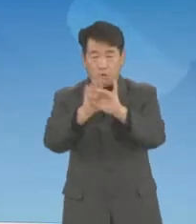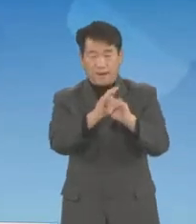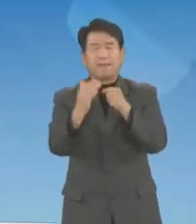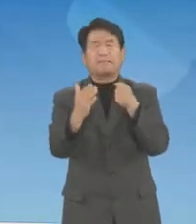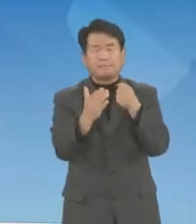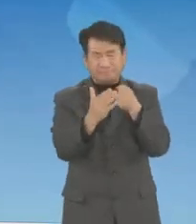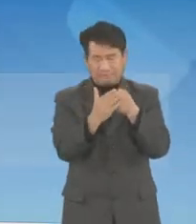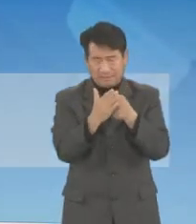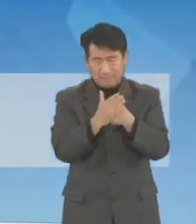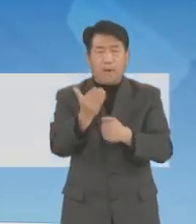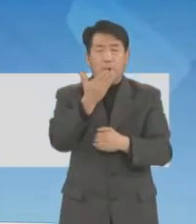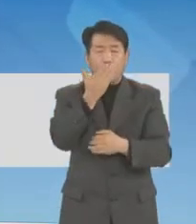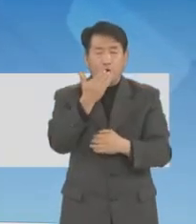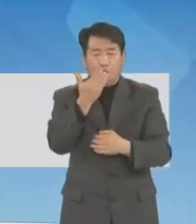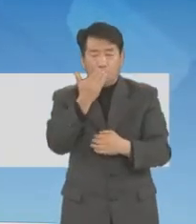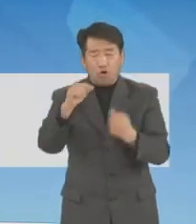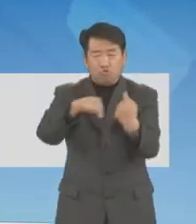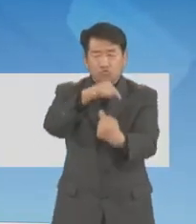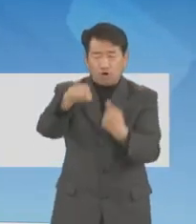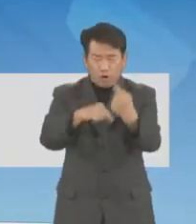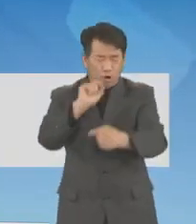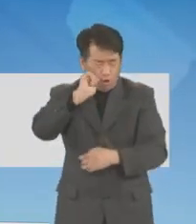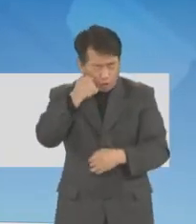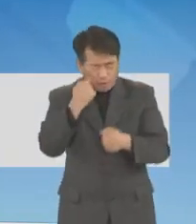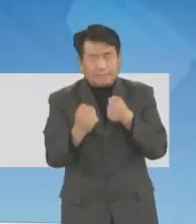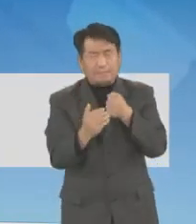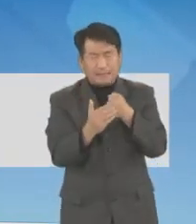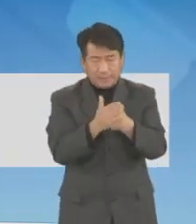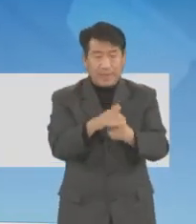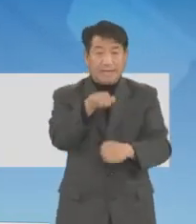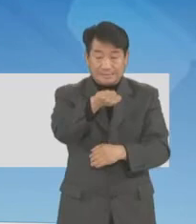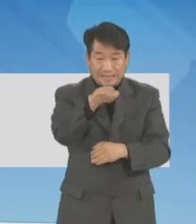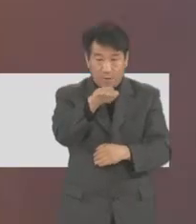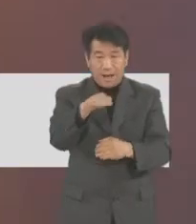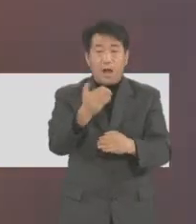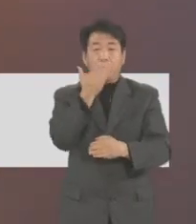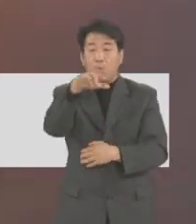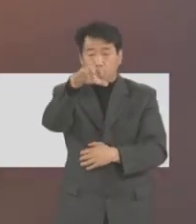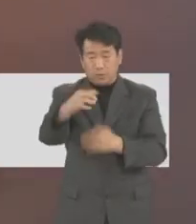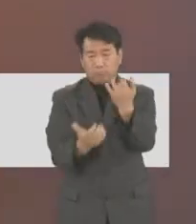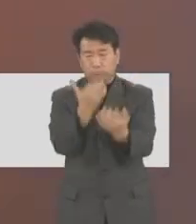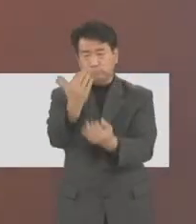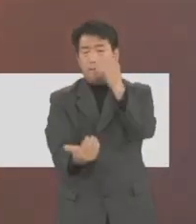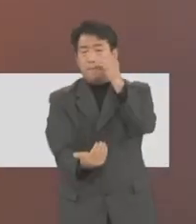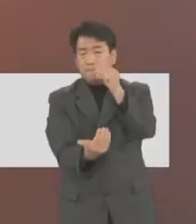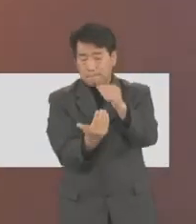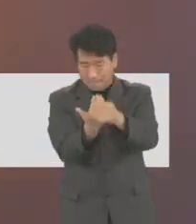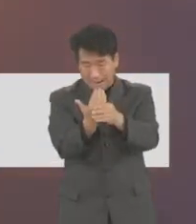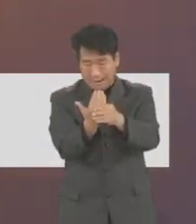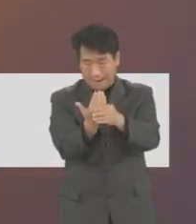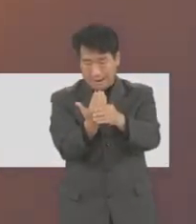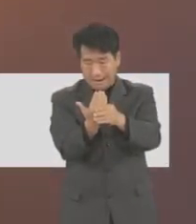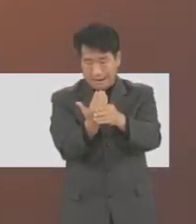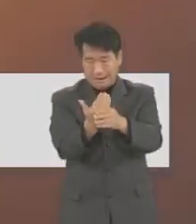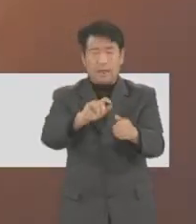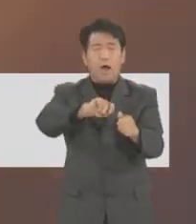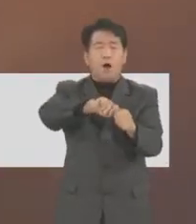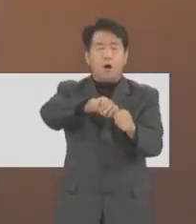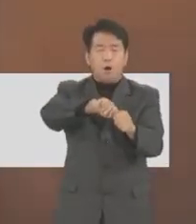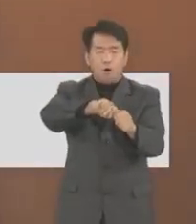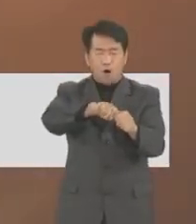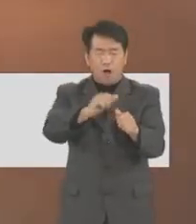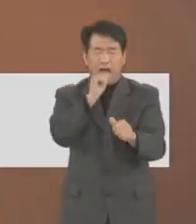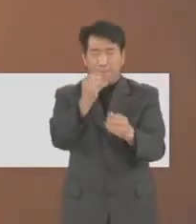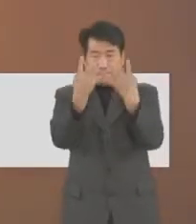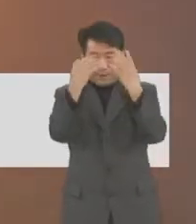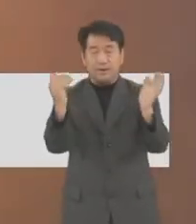코로나19로 식당 운영에 어려움을 겪자이를 비관의 식당과 렌터카의 불을지는 60대가 항소심에서도 실형을 선고받았습니다